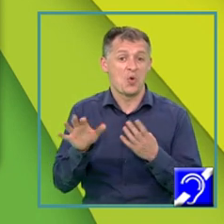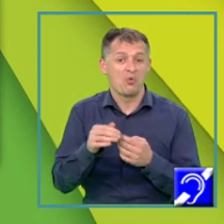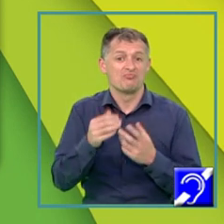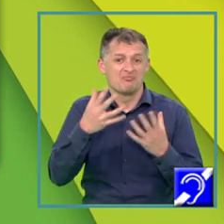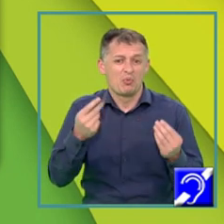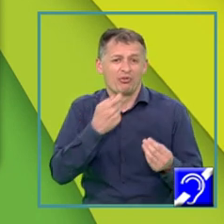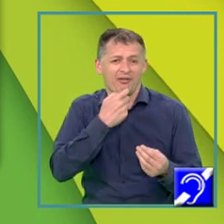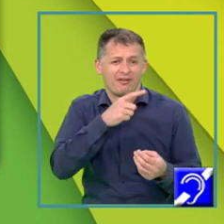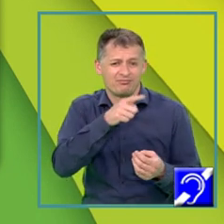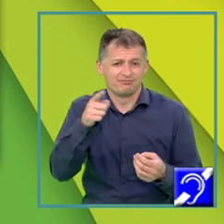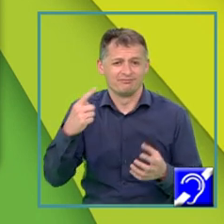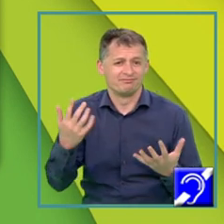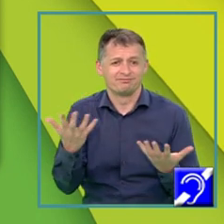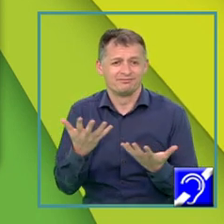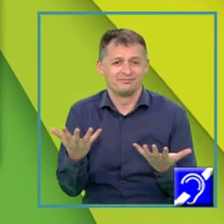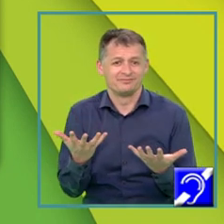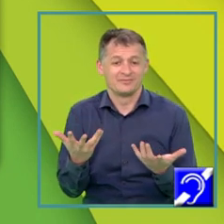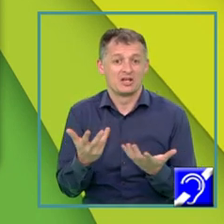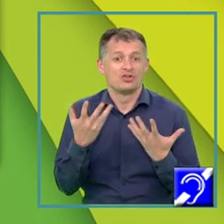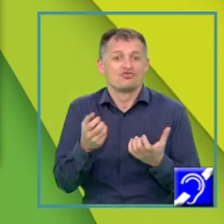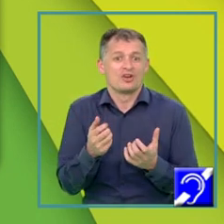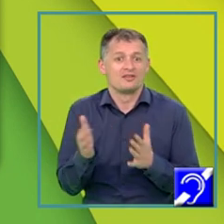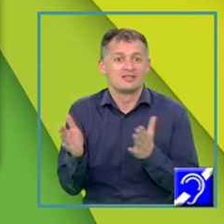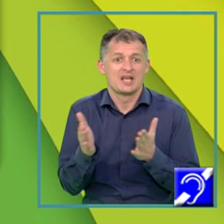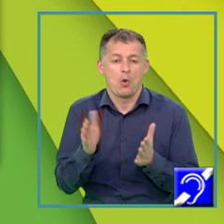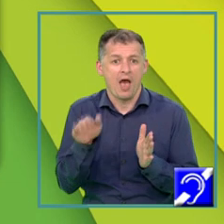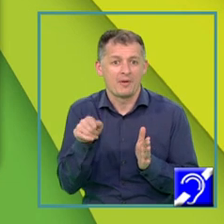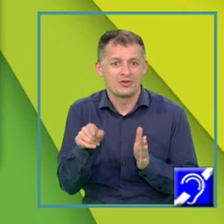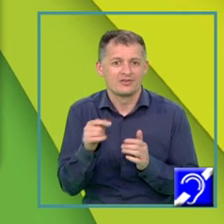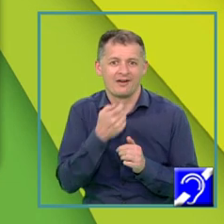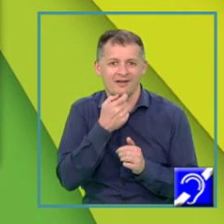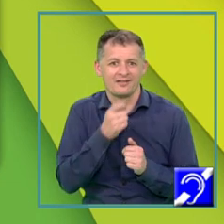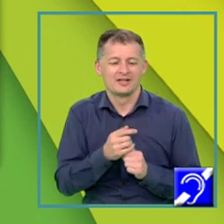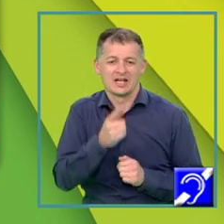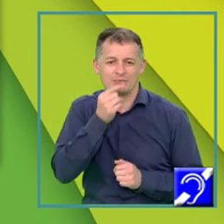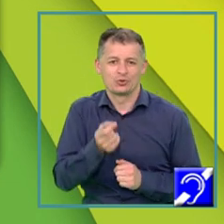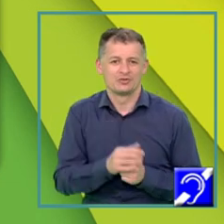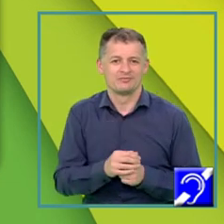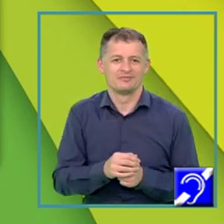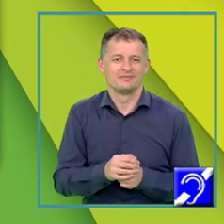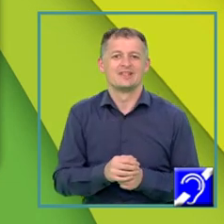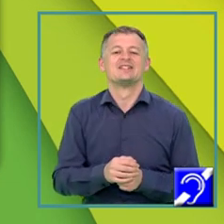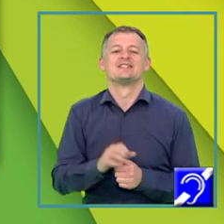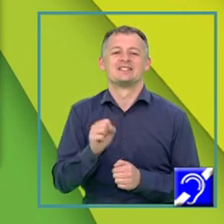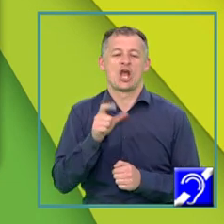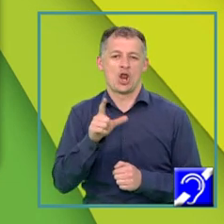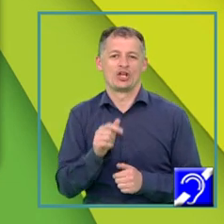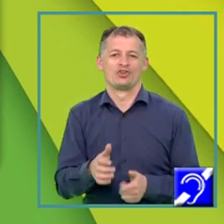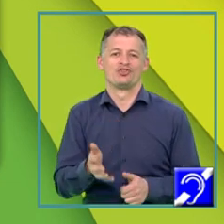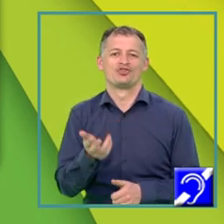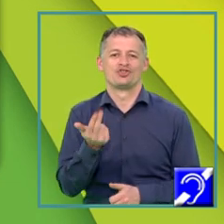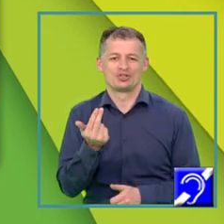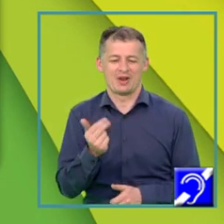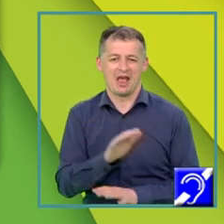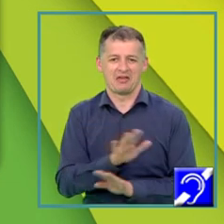1465 sau 1467. În ce secol avem aceștia, dragii mei? Răspunsul: secolul al XV-lea. Doar